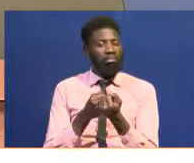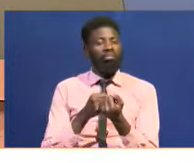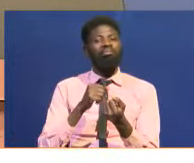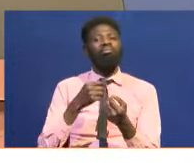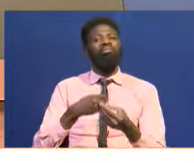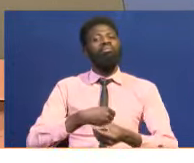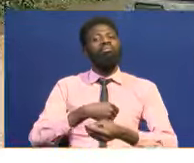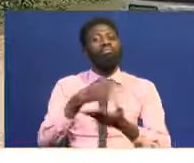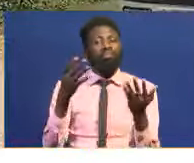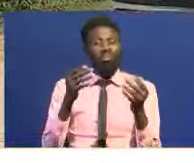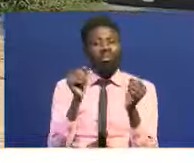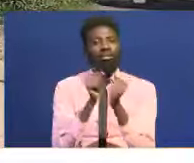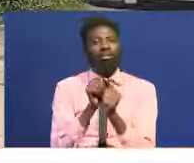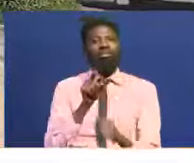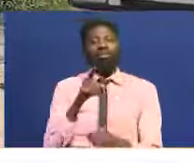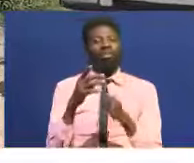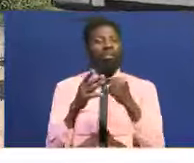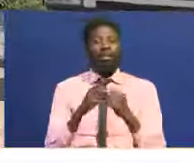mbu.